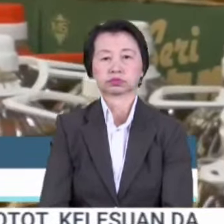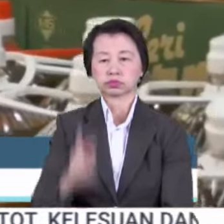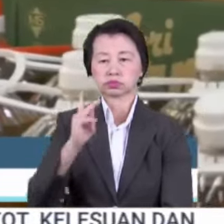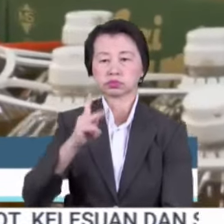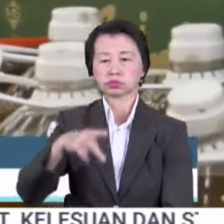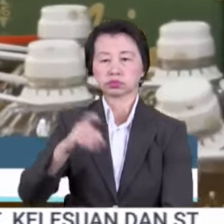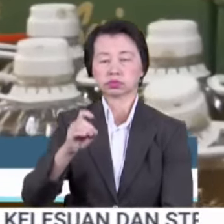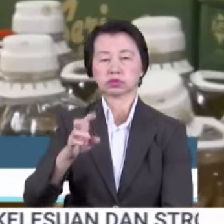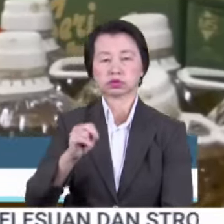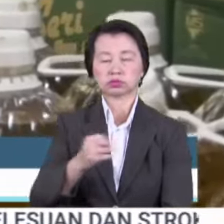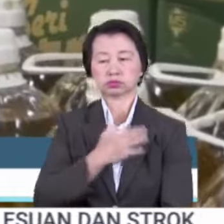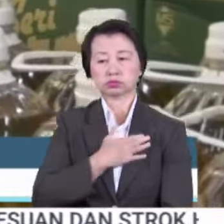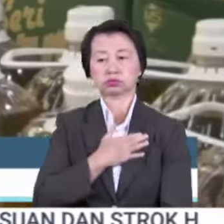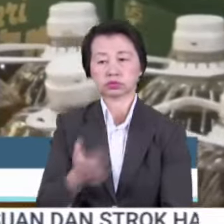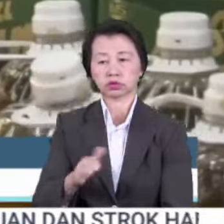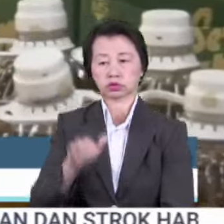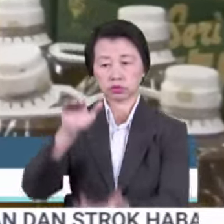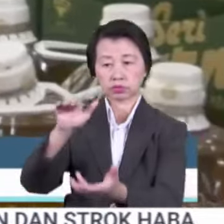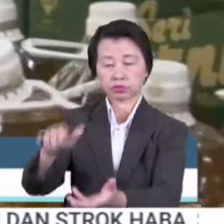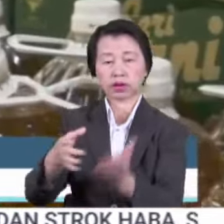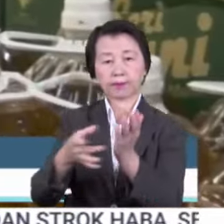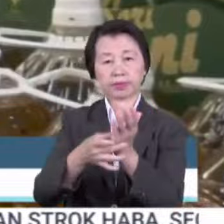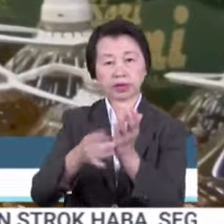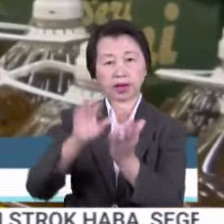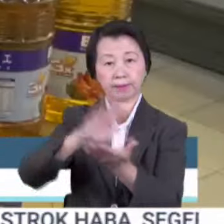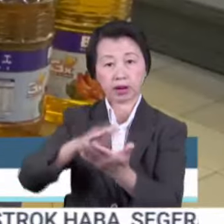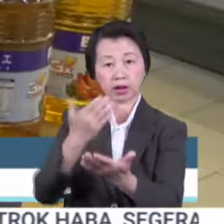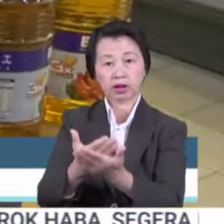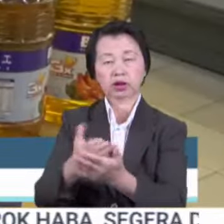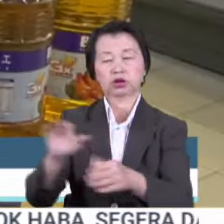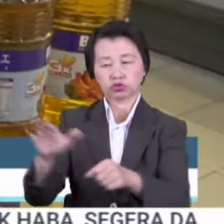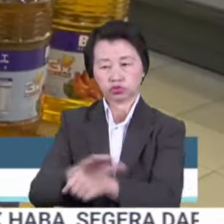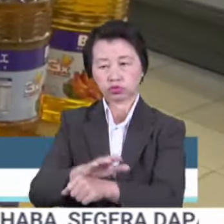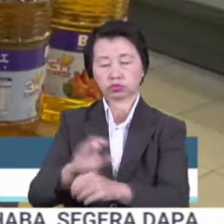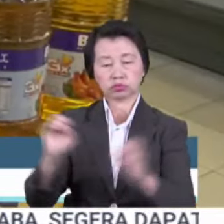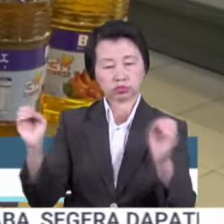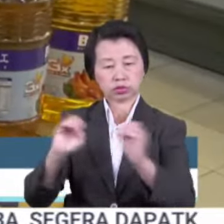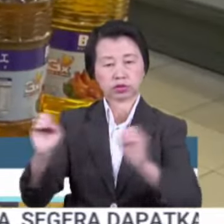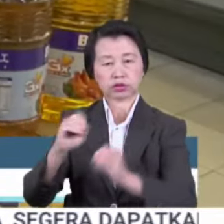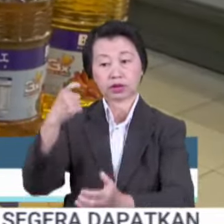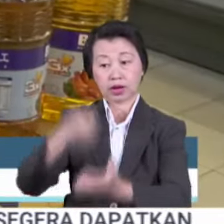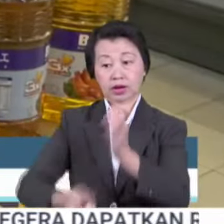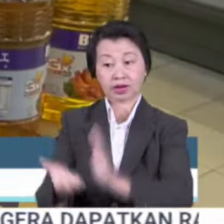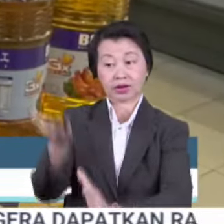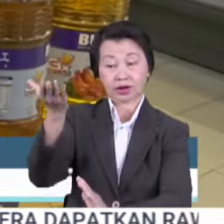dalam memastikan bakalan minyak masak mencukupi Dan Tiada kenaikan harga